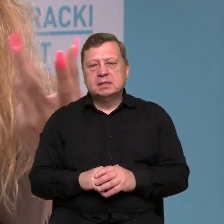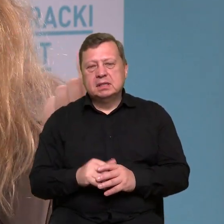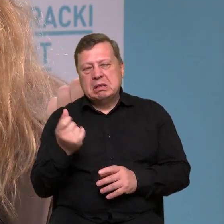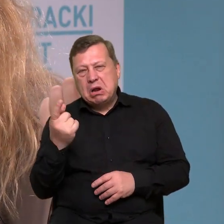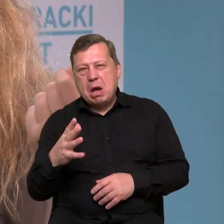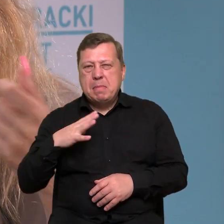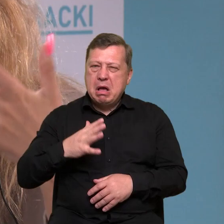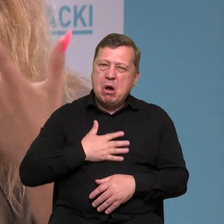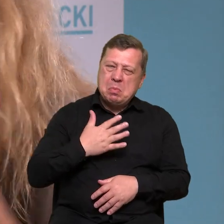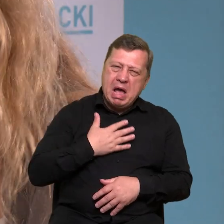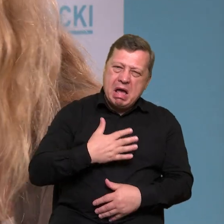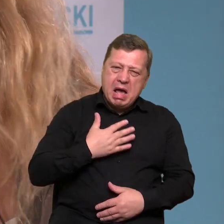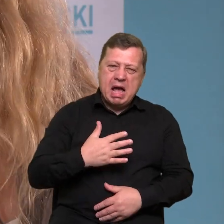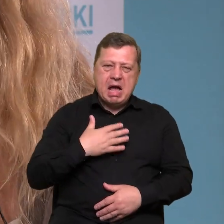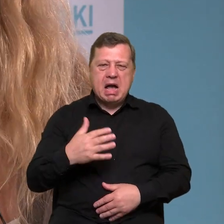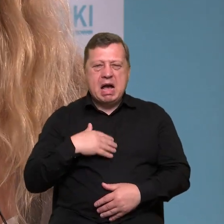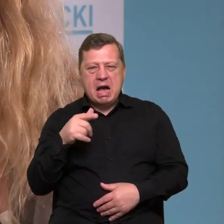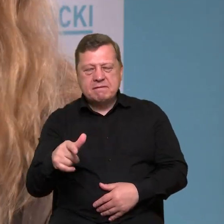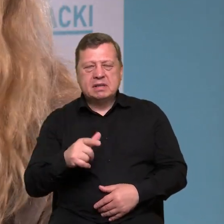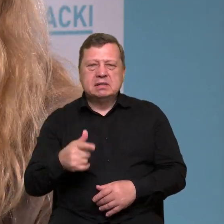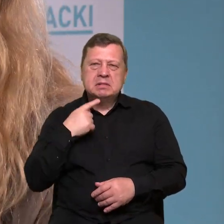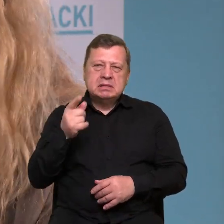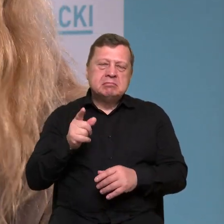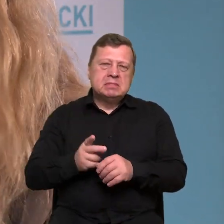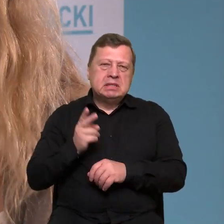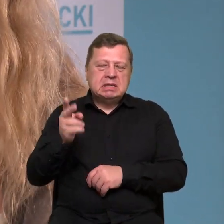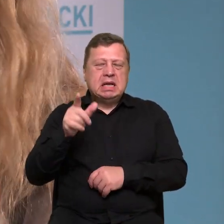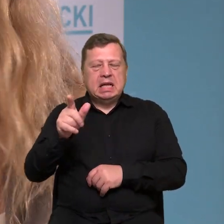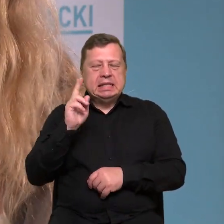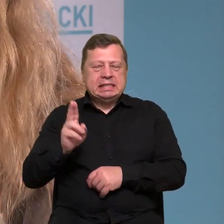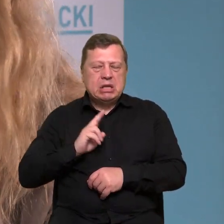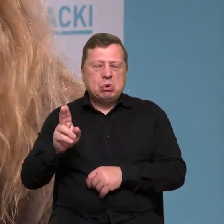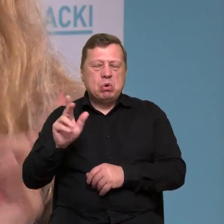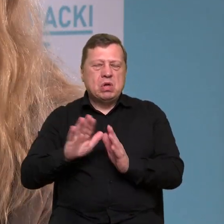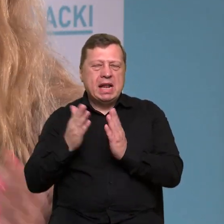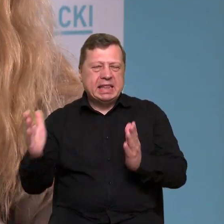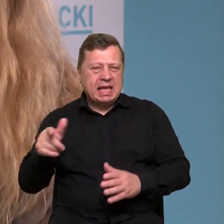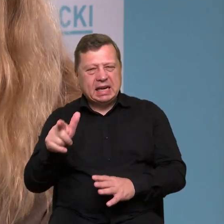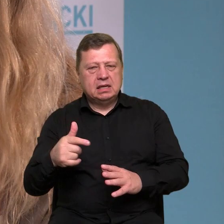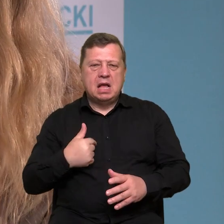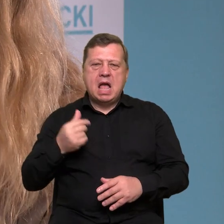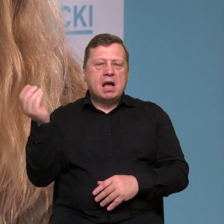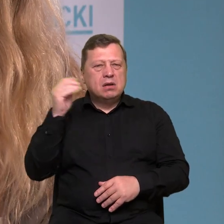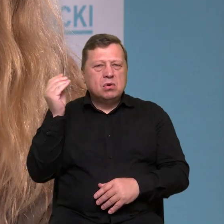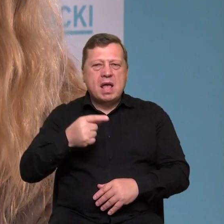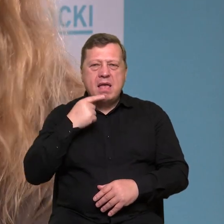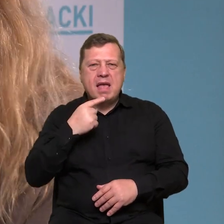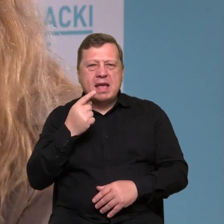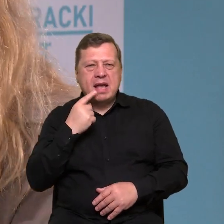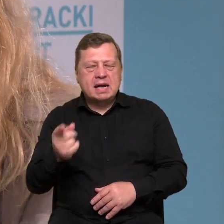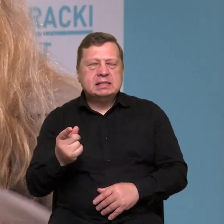Trochę się obawiałam podejść do instytutów literackich, bo nie chciałam się uczyć języka, który